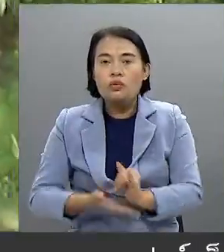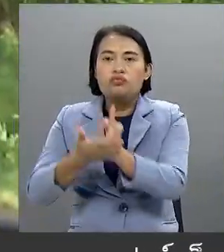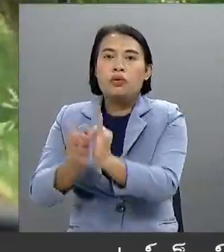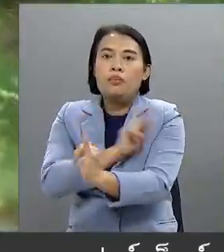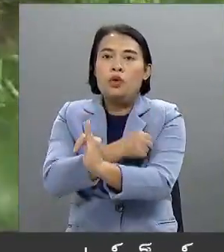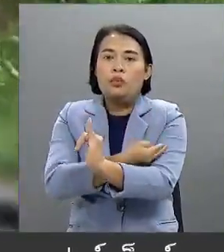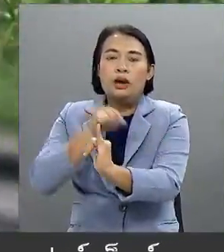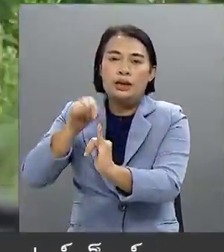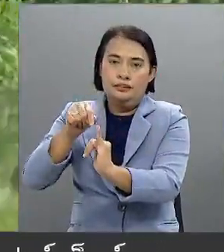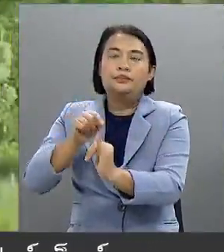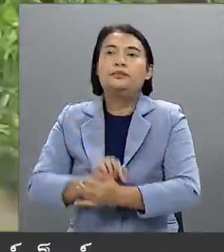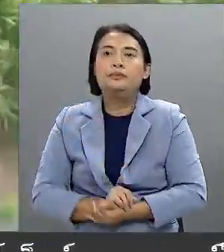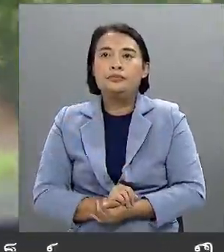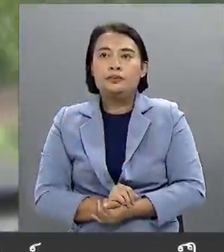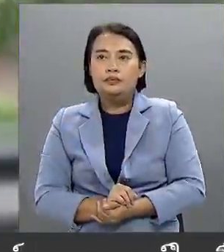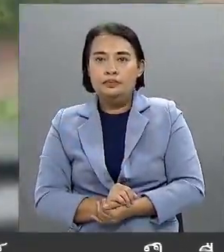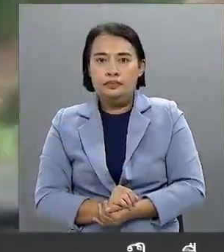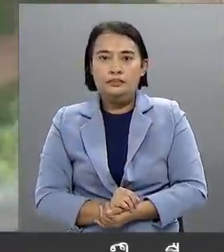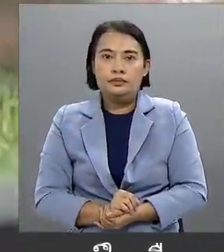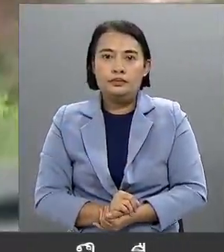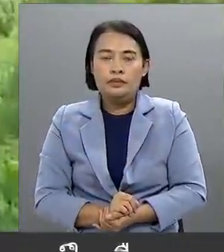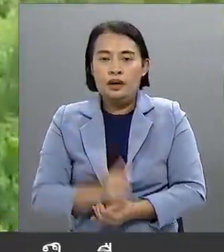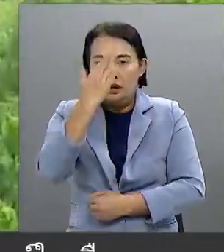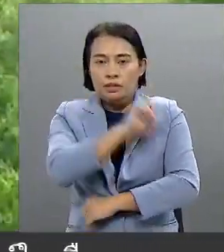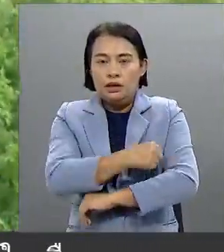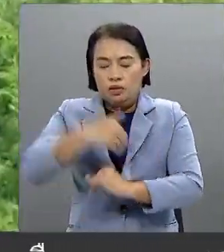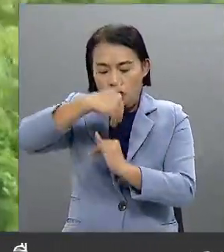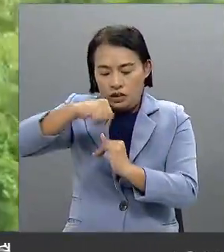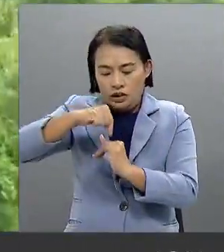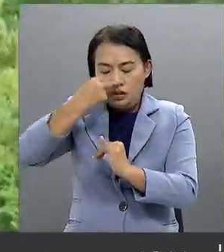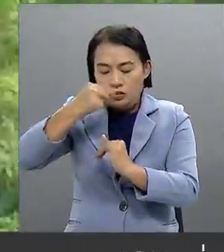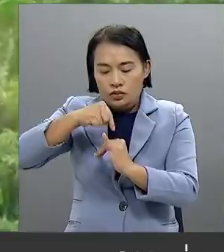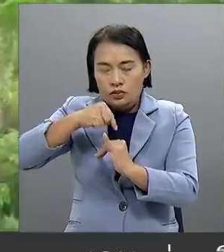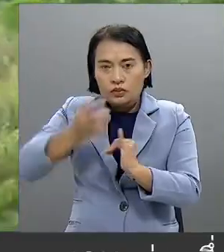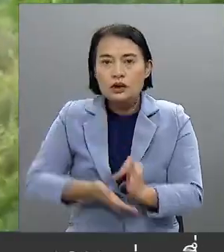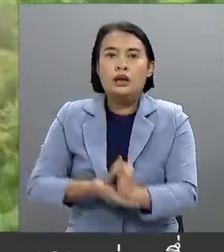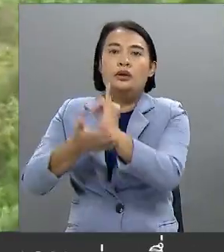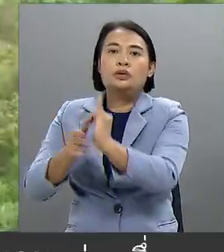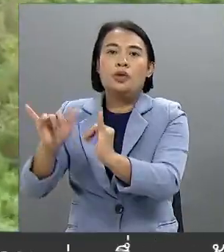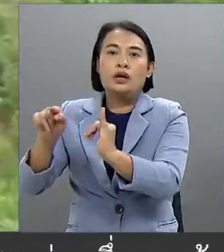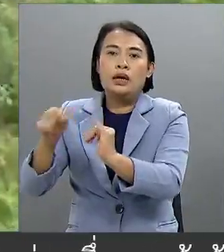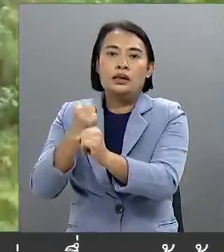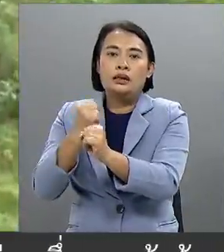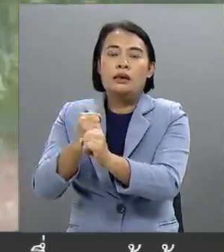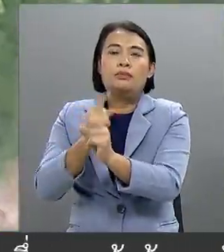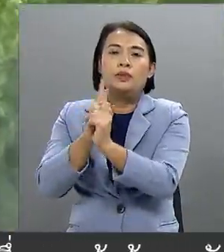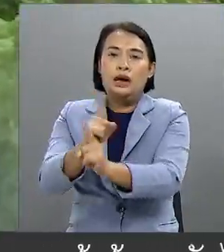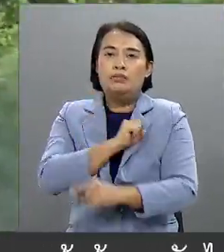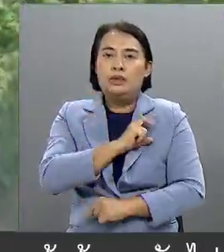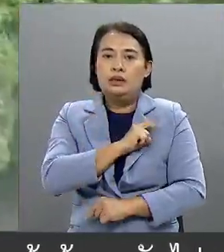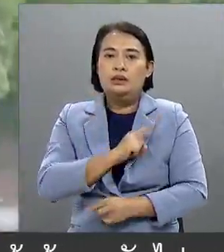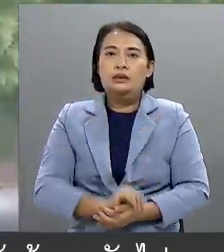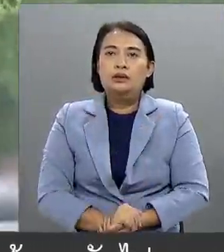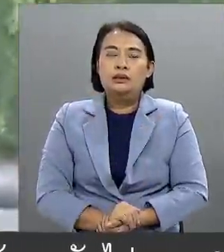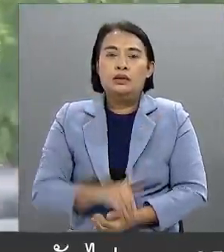ระยุพราชนครไทยเพื่อให้แพทย์ตรวจหาสาเหตุก่อนส่งให้ญาตินำกลับไปบำเพ็ญกุศลศูนย์อุตุนิยมวิทย